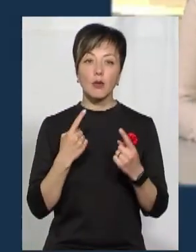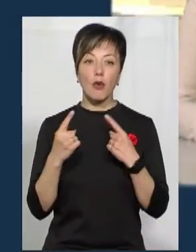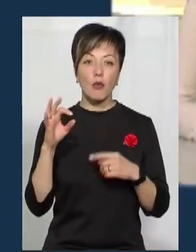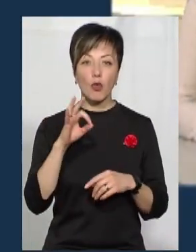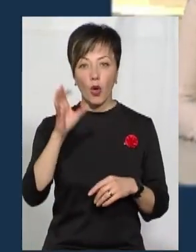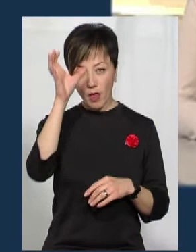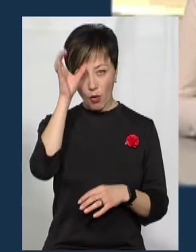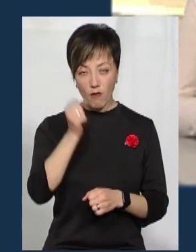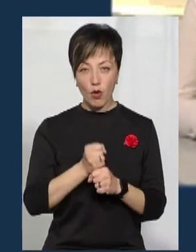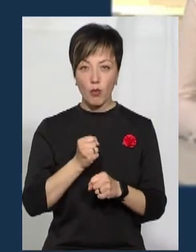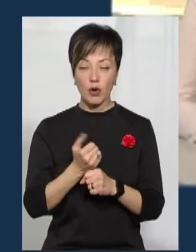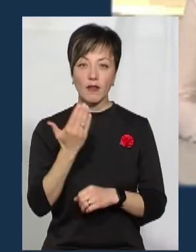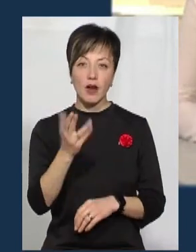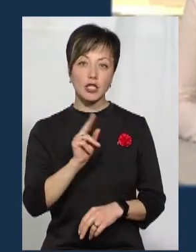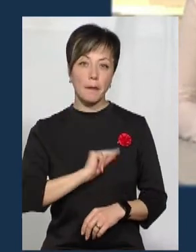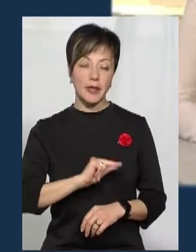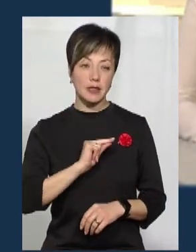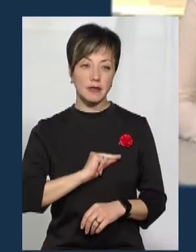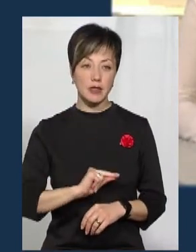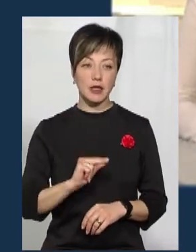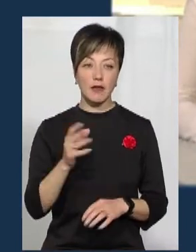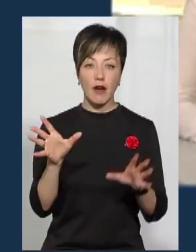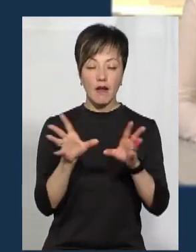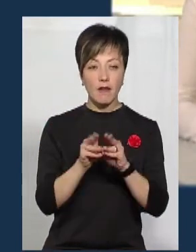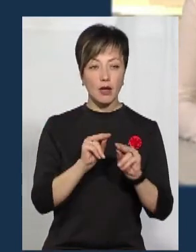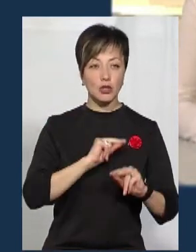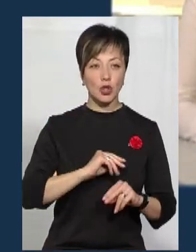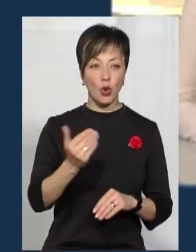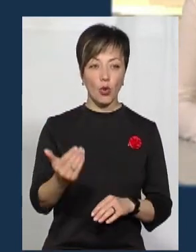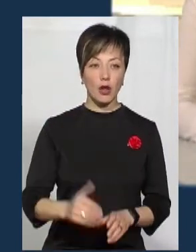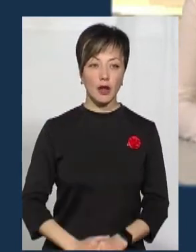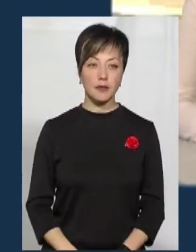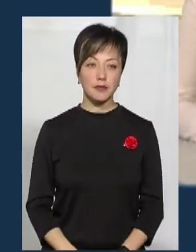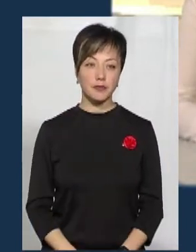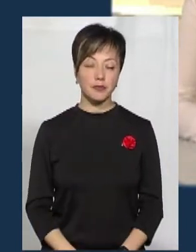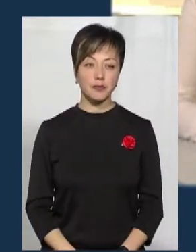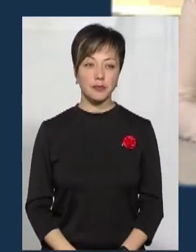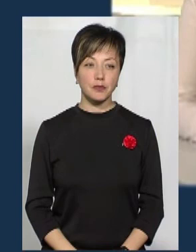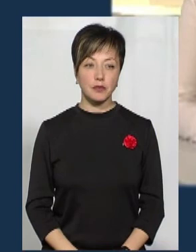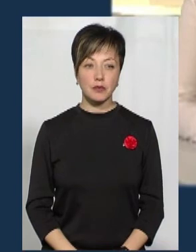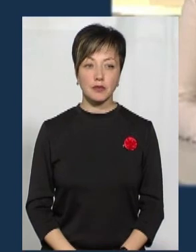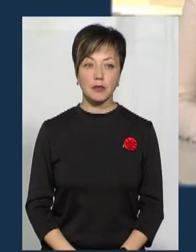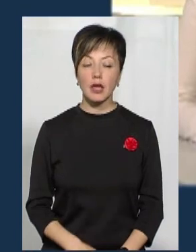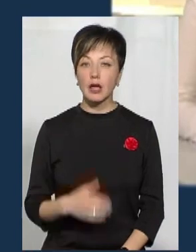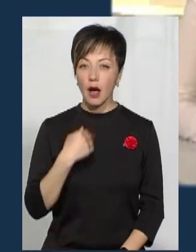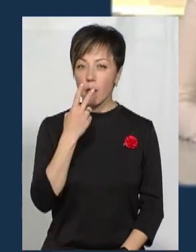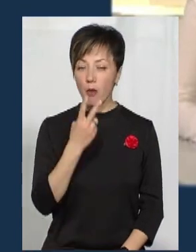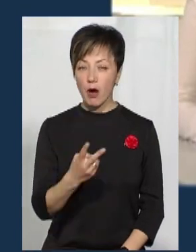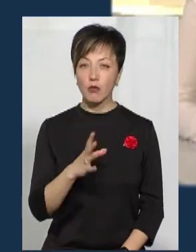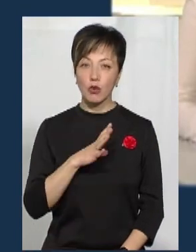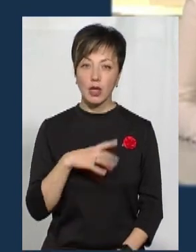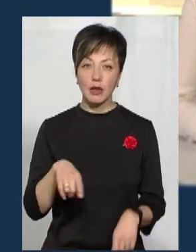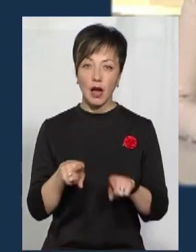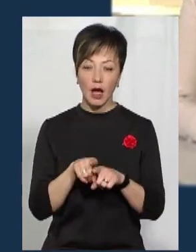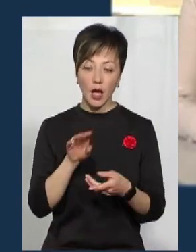наукові роботи ваших співробітників, ваших колег. Я от побачила, що були такі роботи,